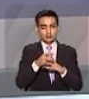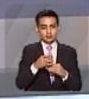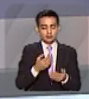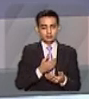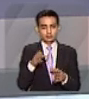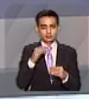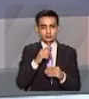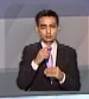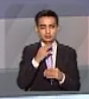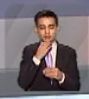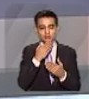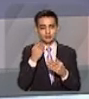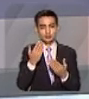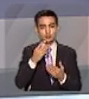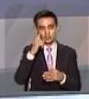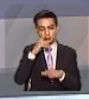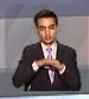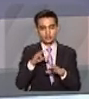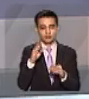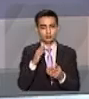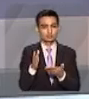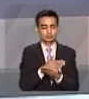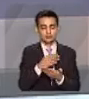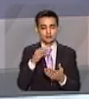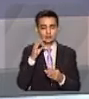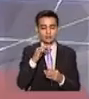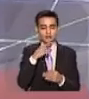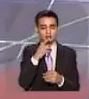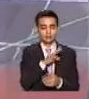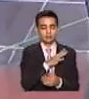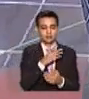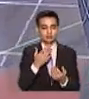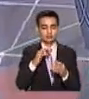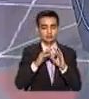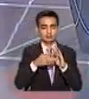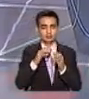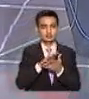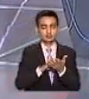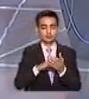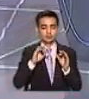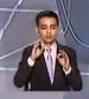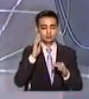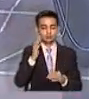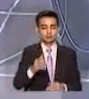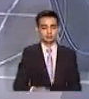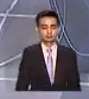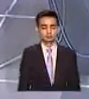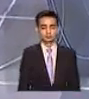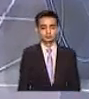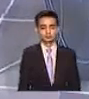ма? Тағы қай өңірдің әкіміне тұрғындар тез арада орнын босатсын деп отыр. Сәлден кейін толығырақ айтып береміз, бізбен бірге